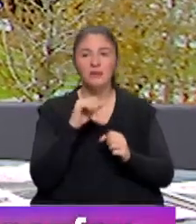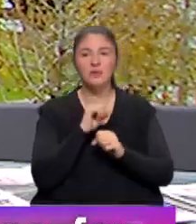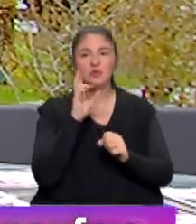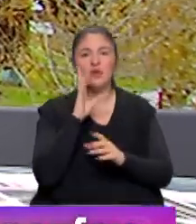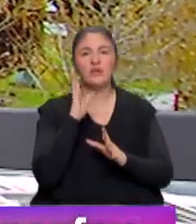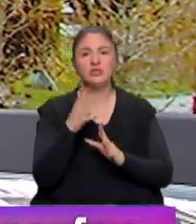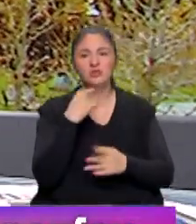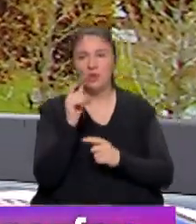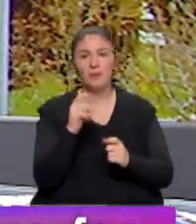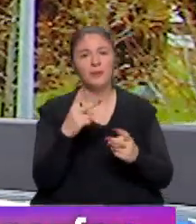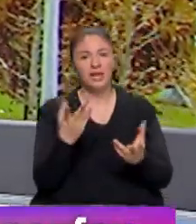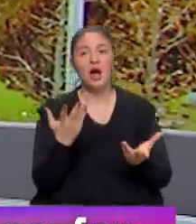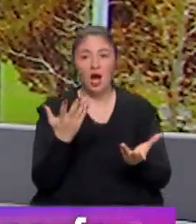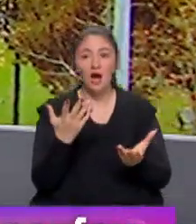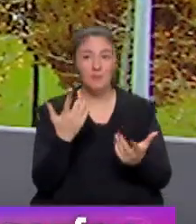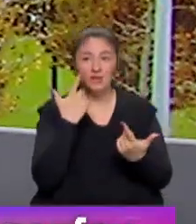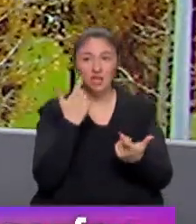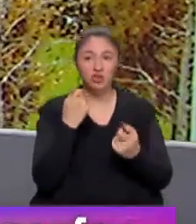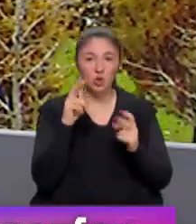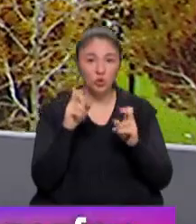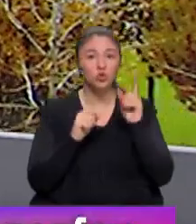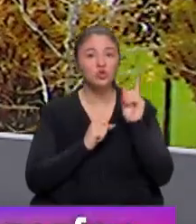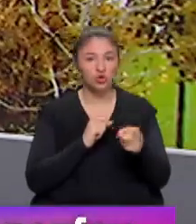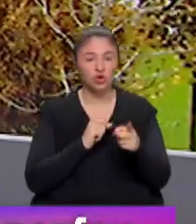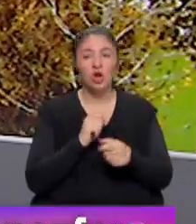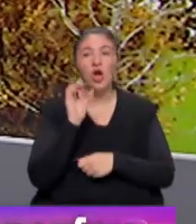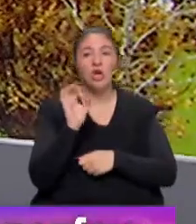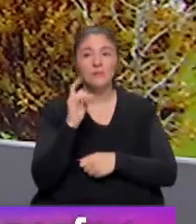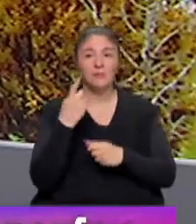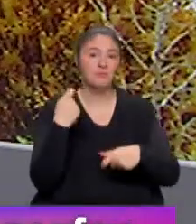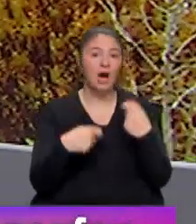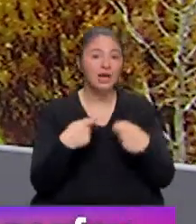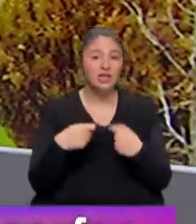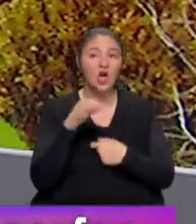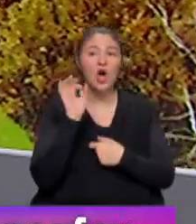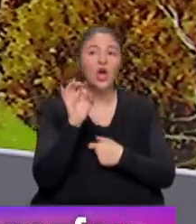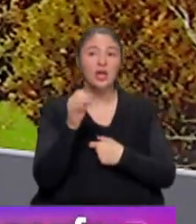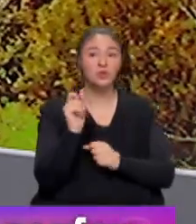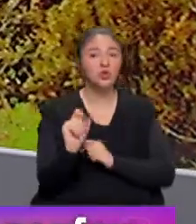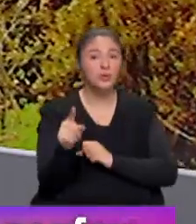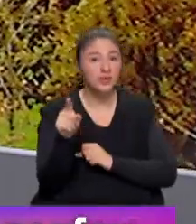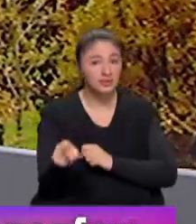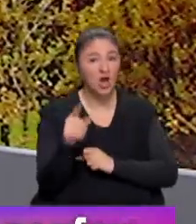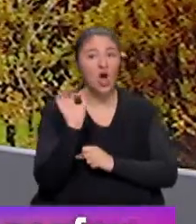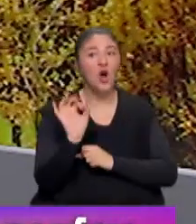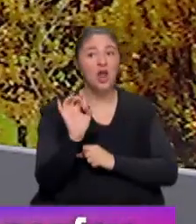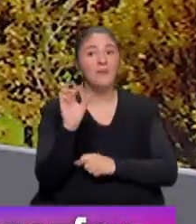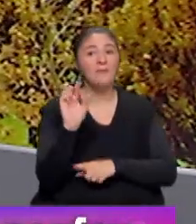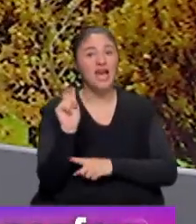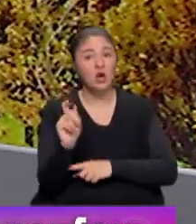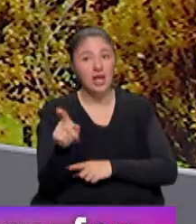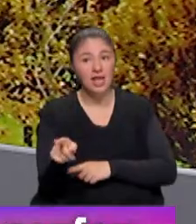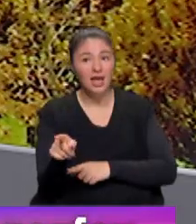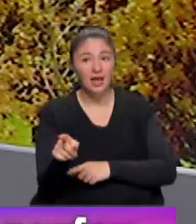pek çok şey söylenebilir ama altı çizilecek konu şu. Önemli bir bankanın, önemli bir şubesinin, önemli bir